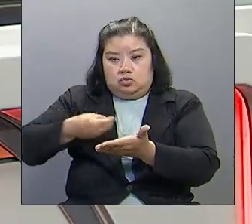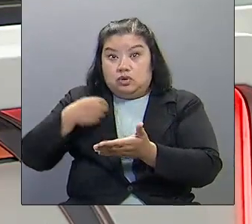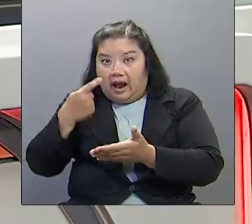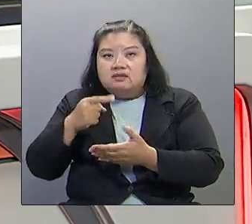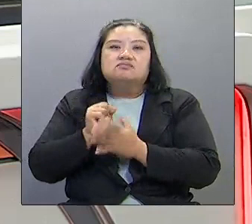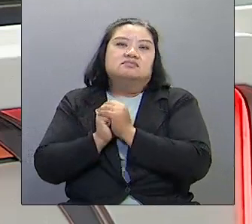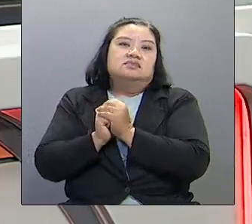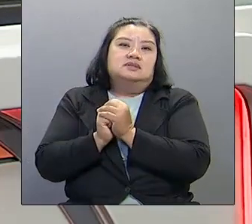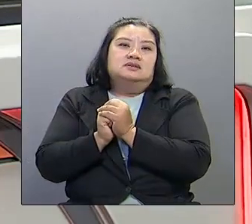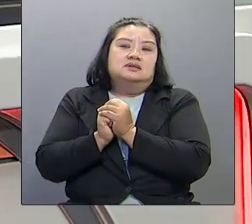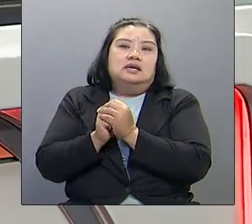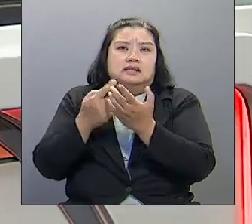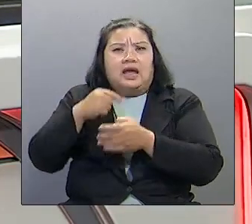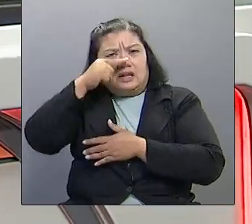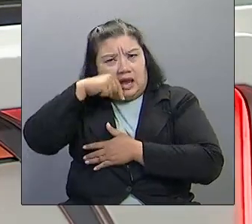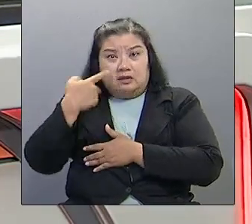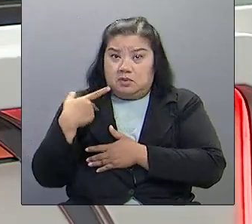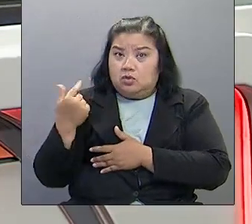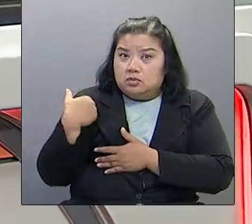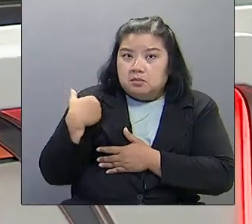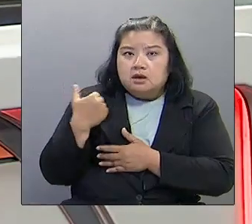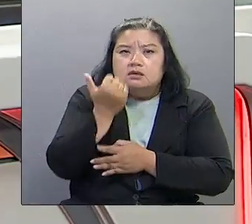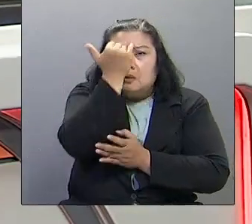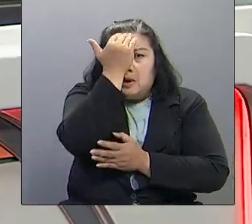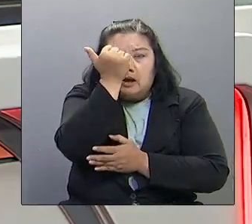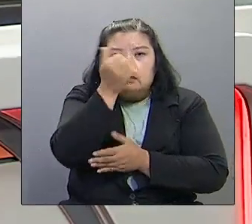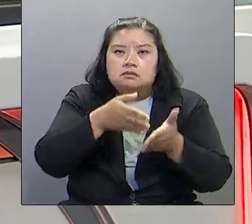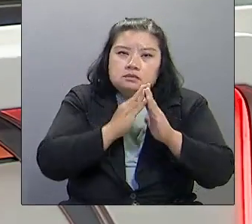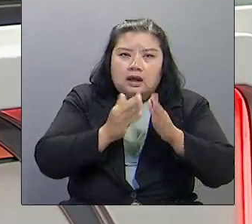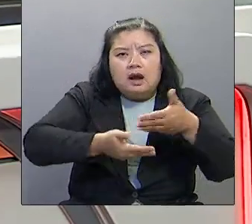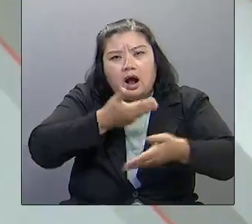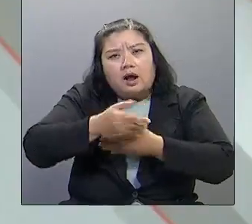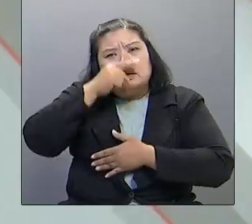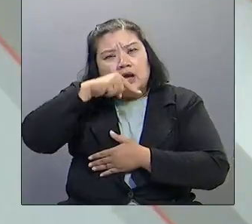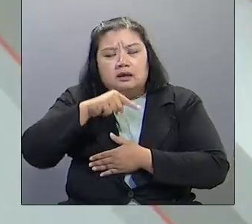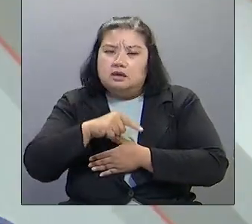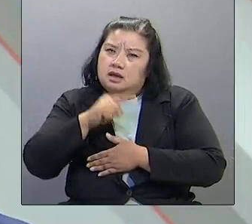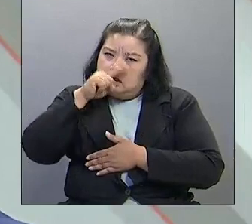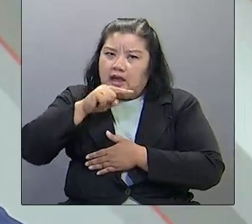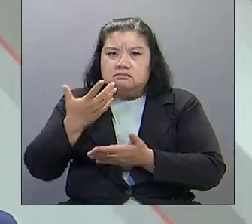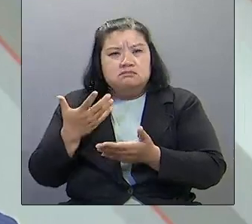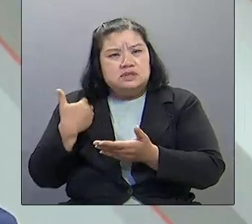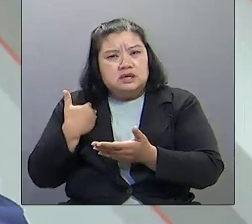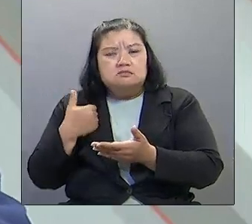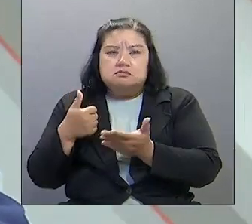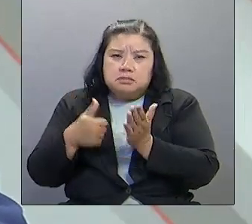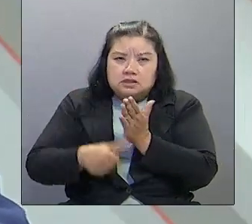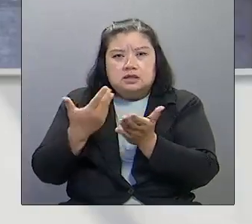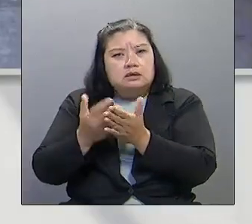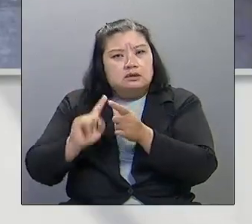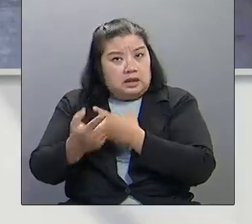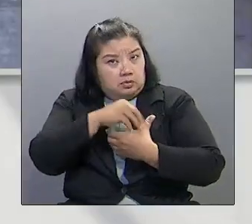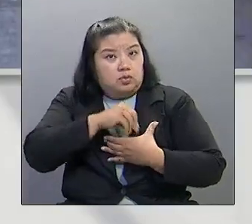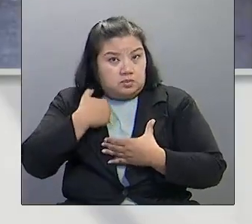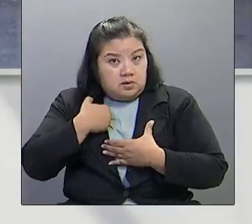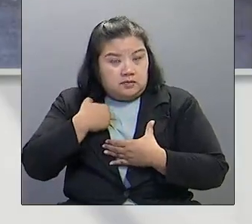แล้วประเทศเราได้ประโยชน์อะไรจากคนที่มาประกอบธุรกิจกลุ่มนี้นะคะพื้นที่ที่พบการเข้ามา